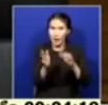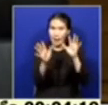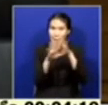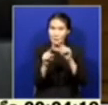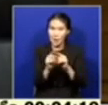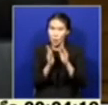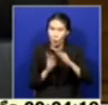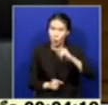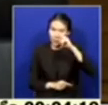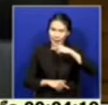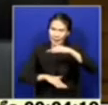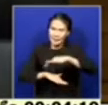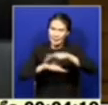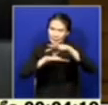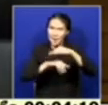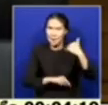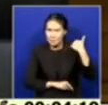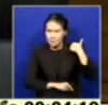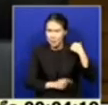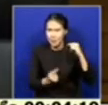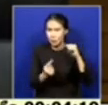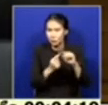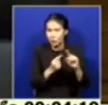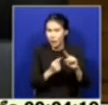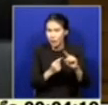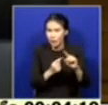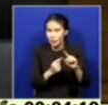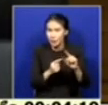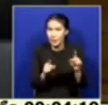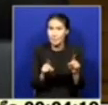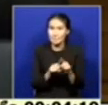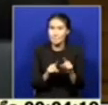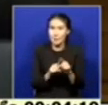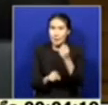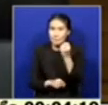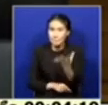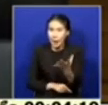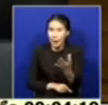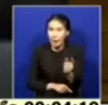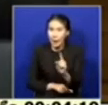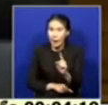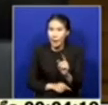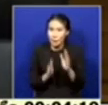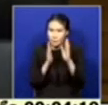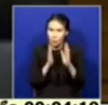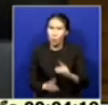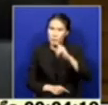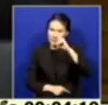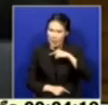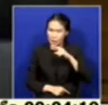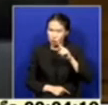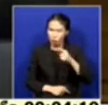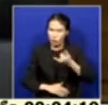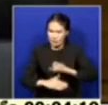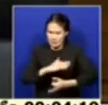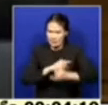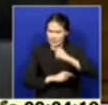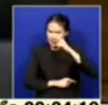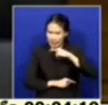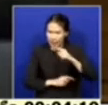ผู้ที่ครองตำแหน่งดังกล่าวนี้ก็คือผู้ที่ได้รับการแต่งตั้งนะถ้ามาจากต่างประเทศ